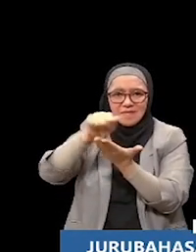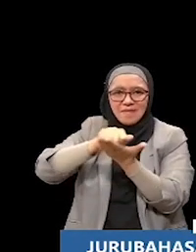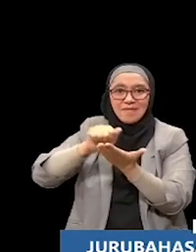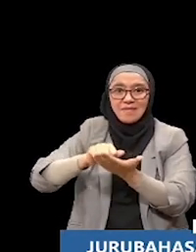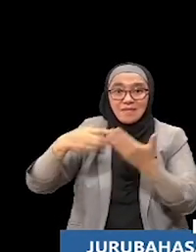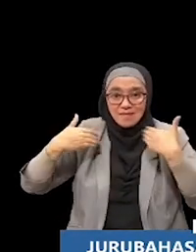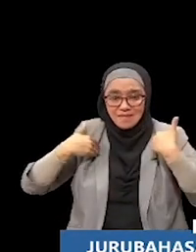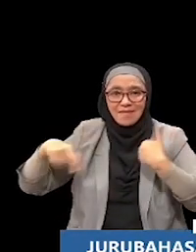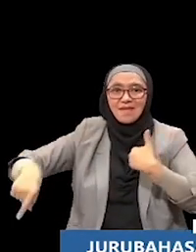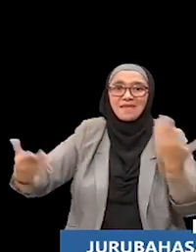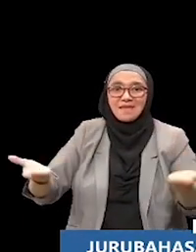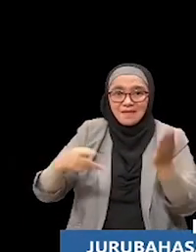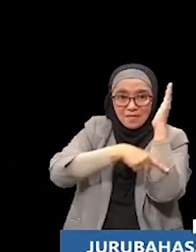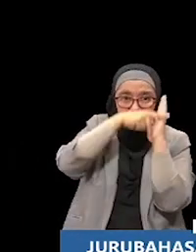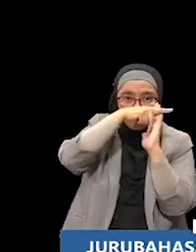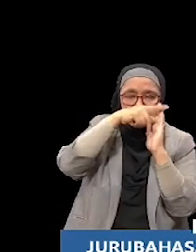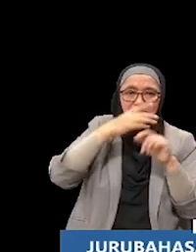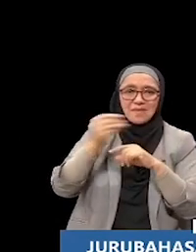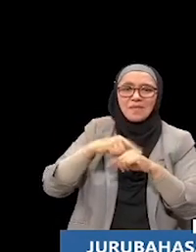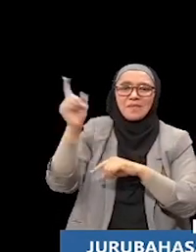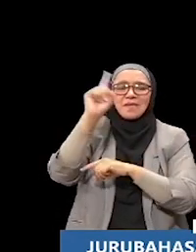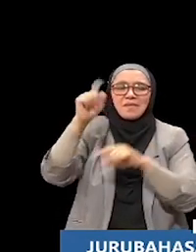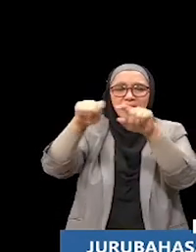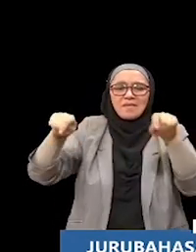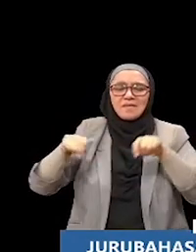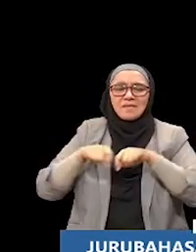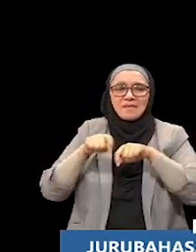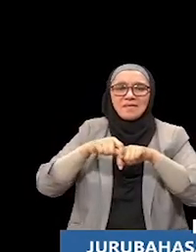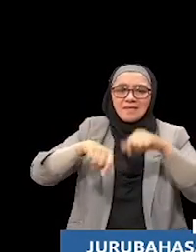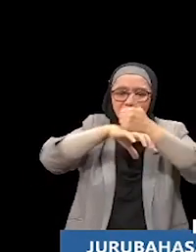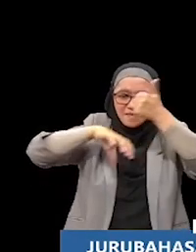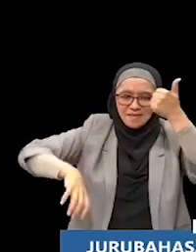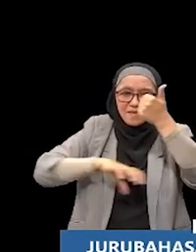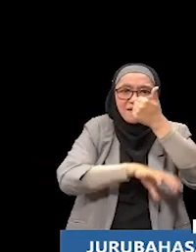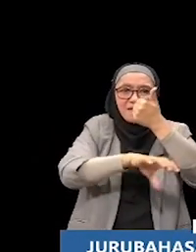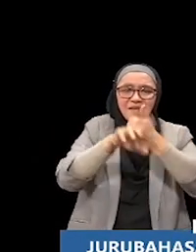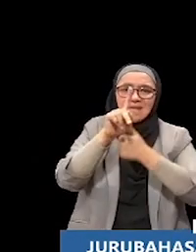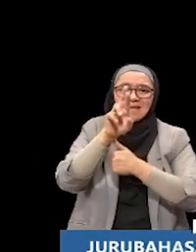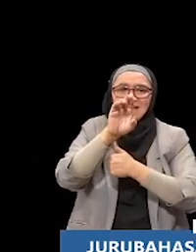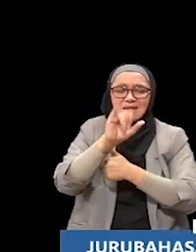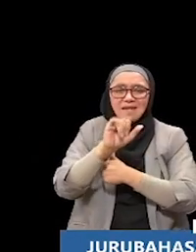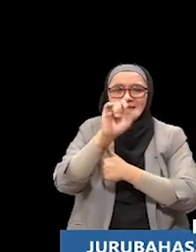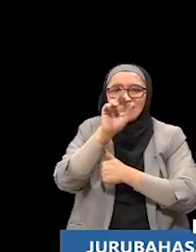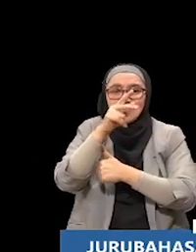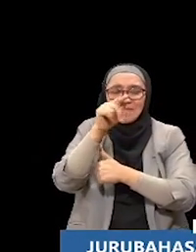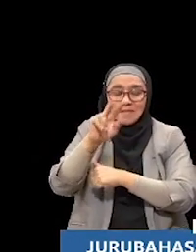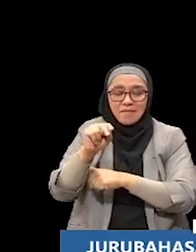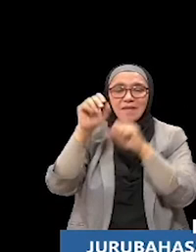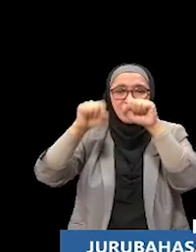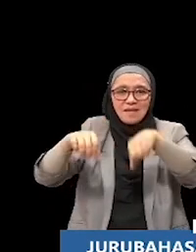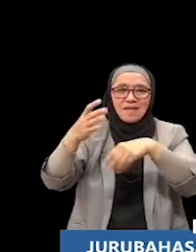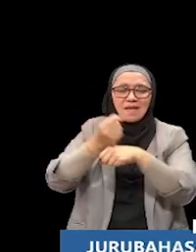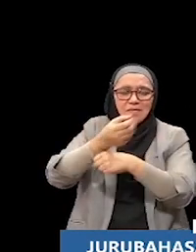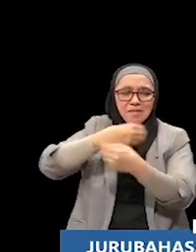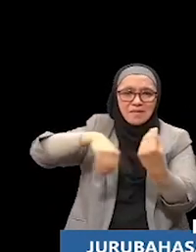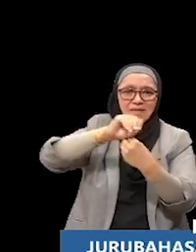mana-mana outlet di cawangan Kraftangan Malaysia, di mana-mana saja anda dapat rebate RM30